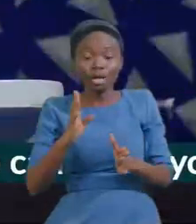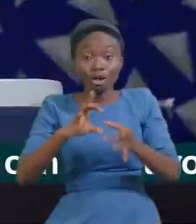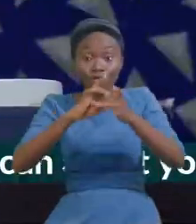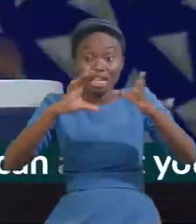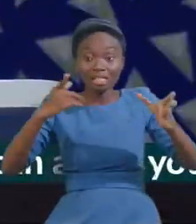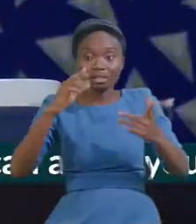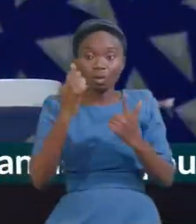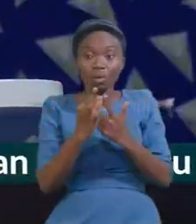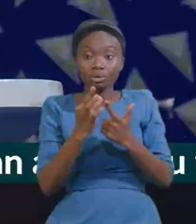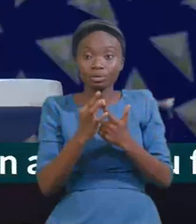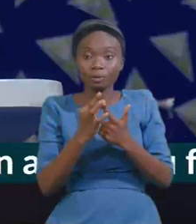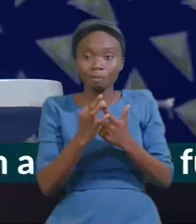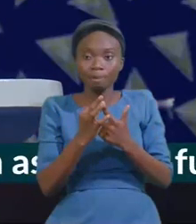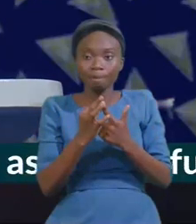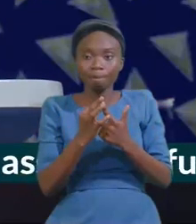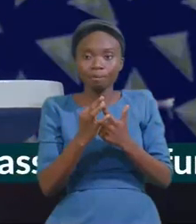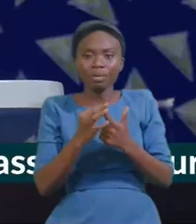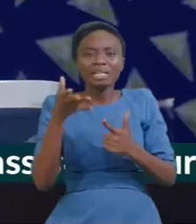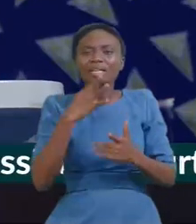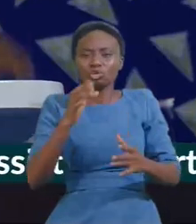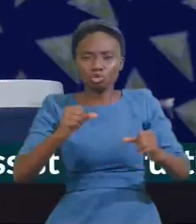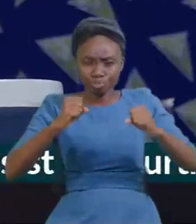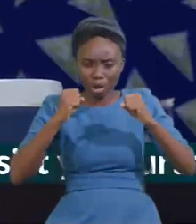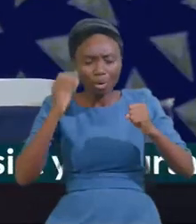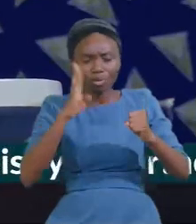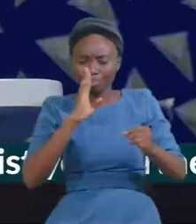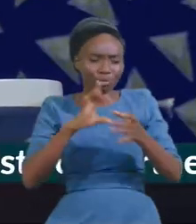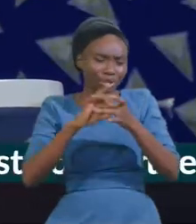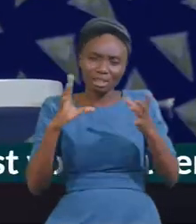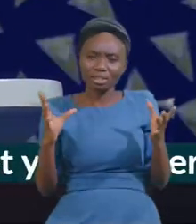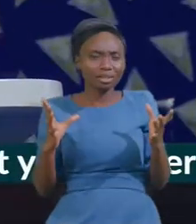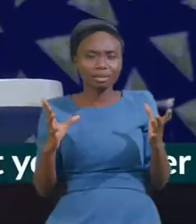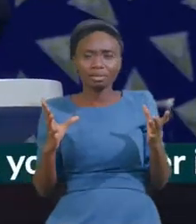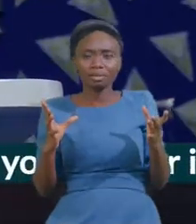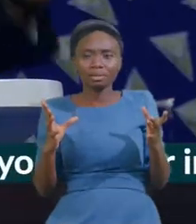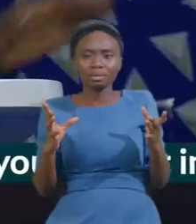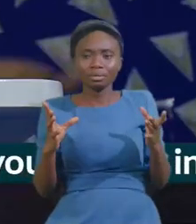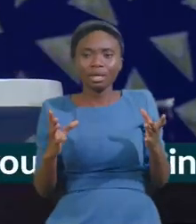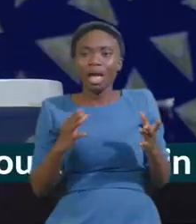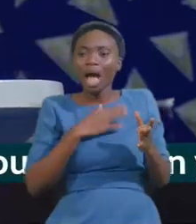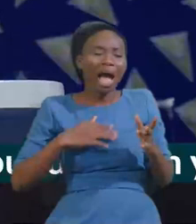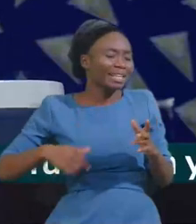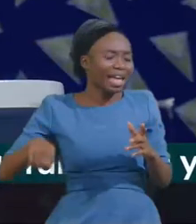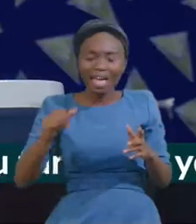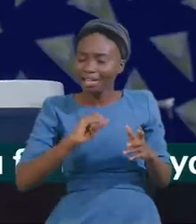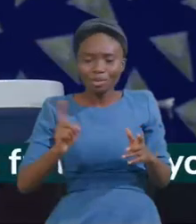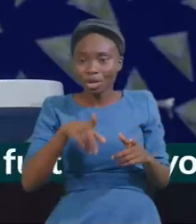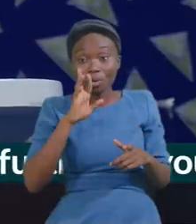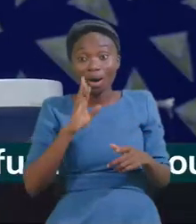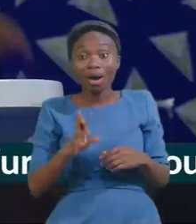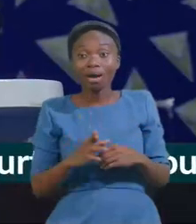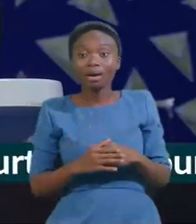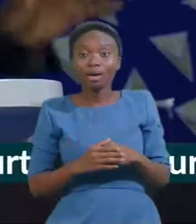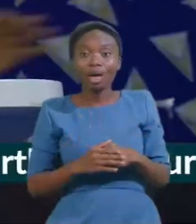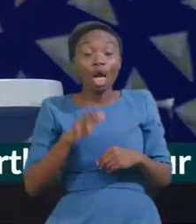que l'homme de Dieu va relâcher the les power paroles, will be released. La puissance sera relâchée. And wherever you are, et partout où vous êtes,